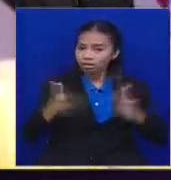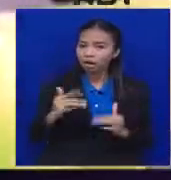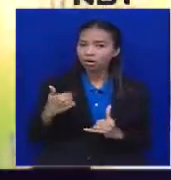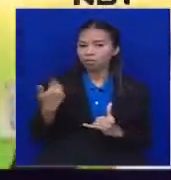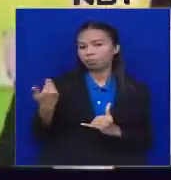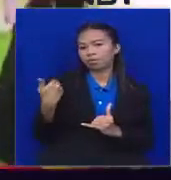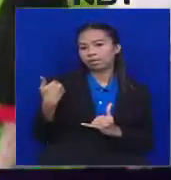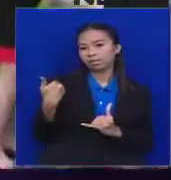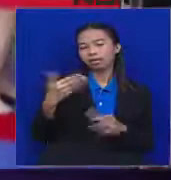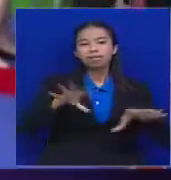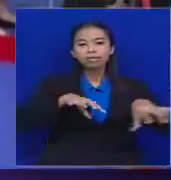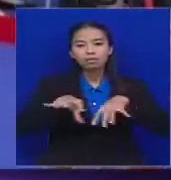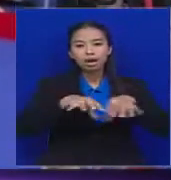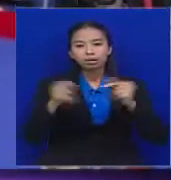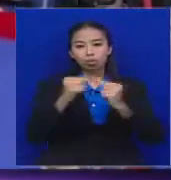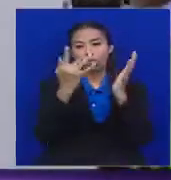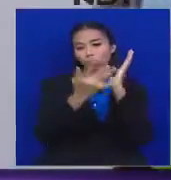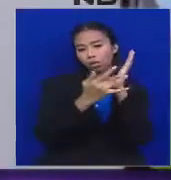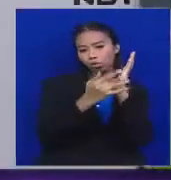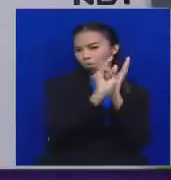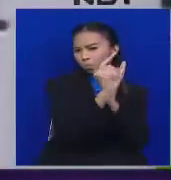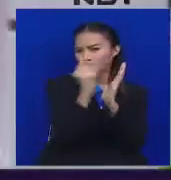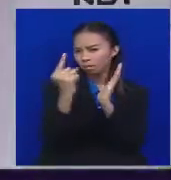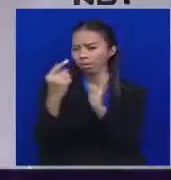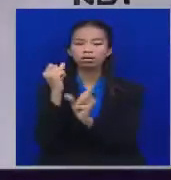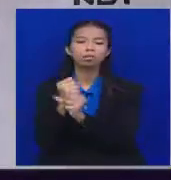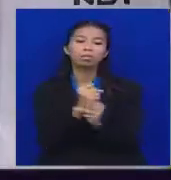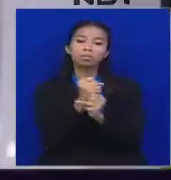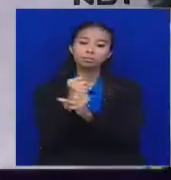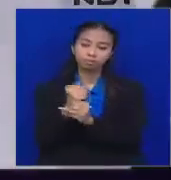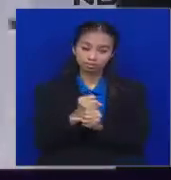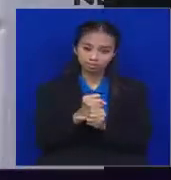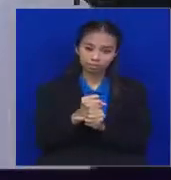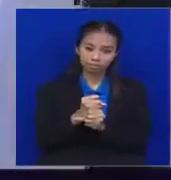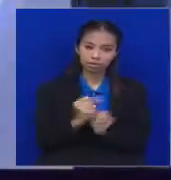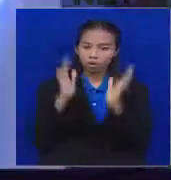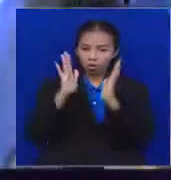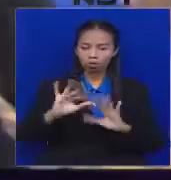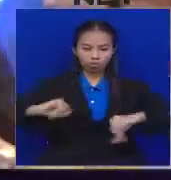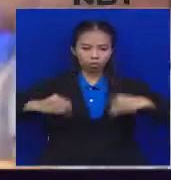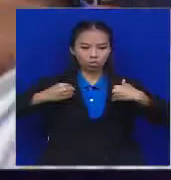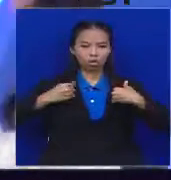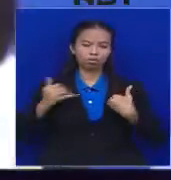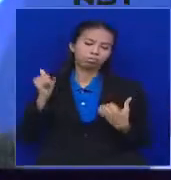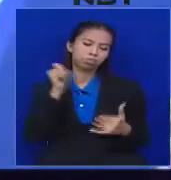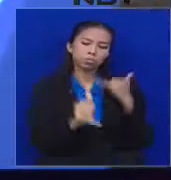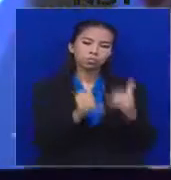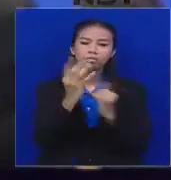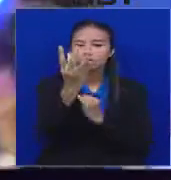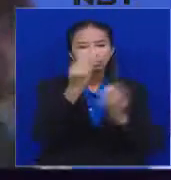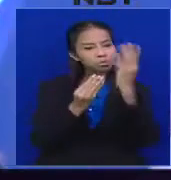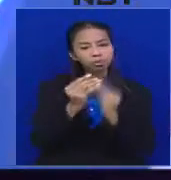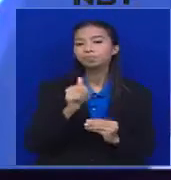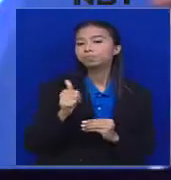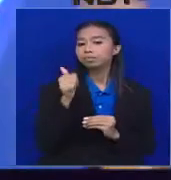System Interface ที่เอา Industry 4.0 มาไฮไลท์ดังนั้นเนี่ยผู้ประกอบการก็สามารถจะมาทำความเข้าใจมาเรียนรู้